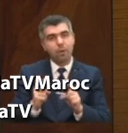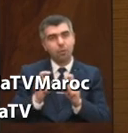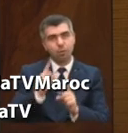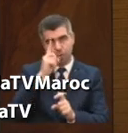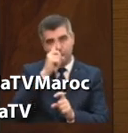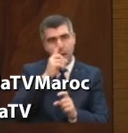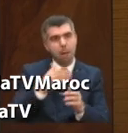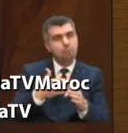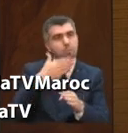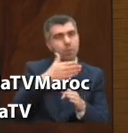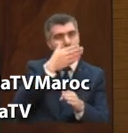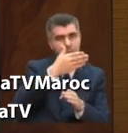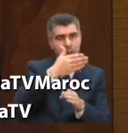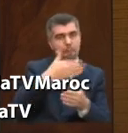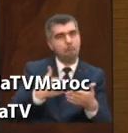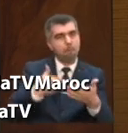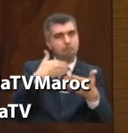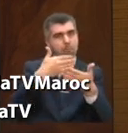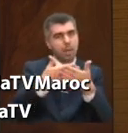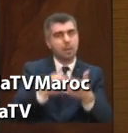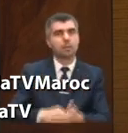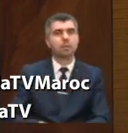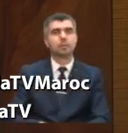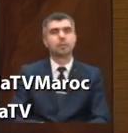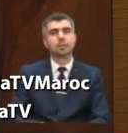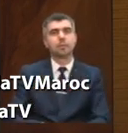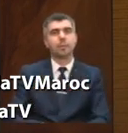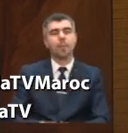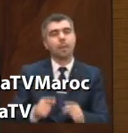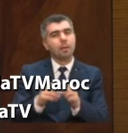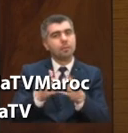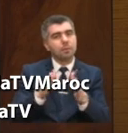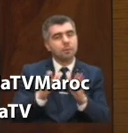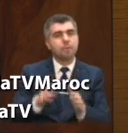جلها الى ما بعد هذه الجائحه ان شاء الله غنطلقوا